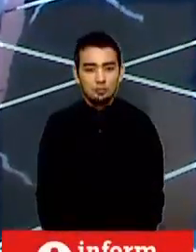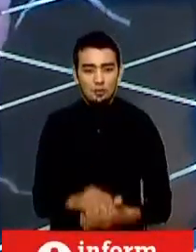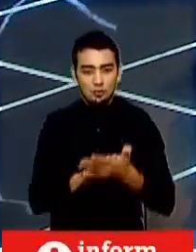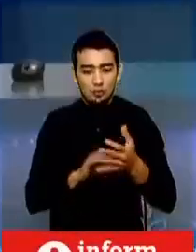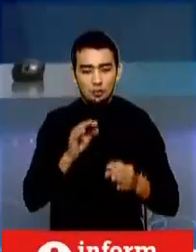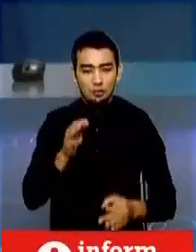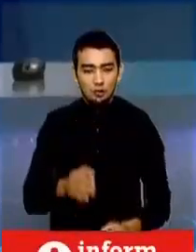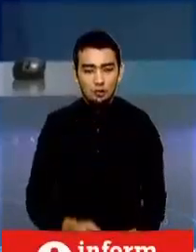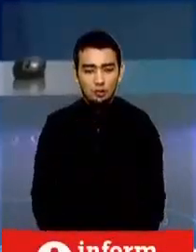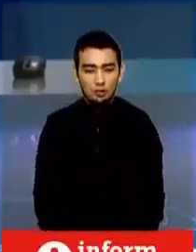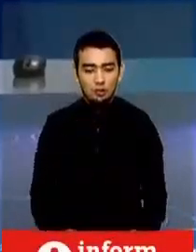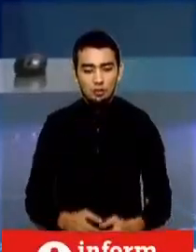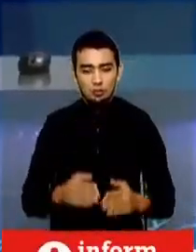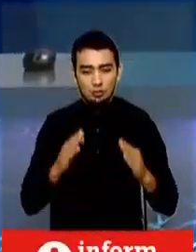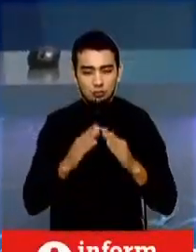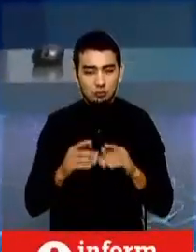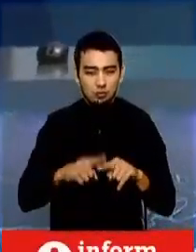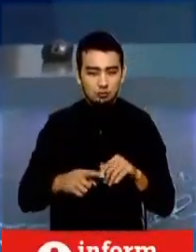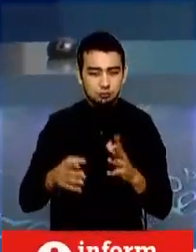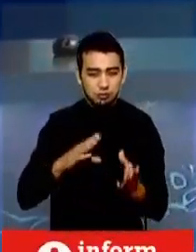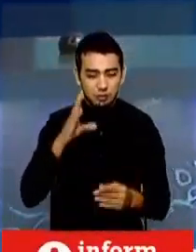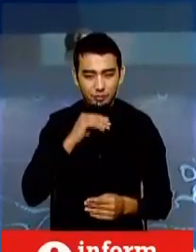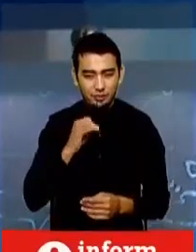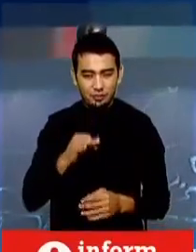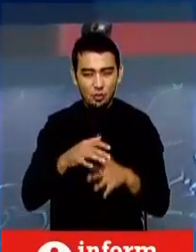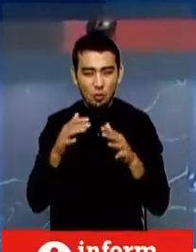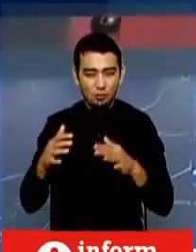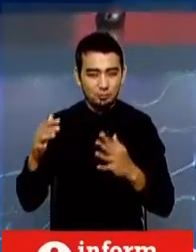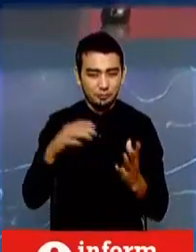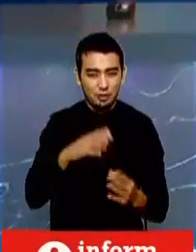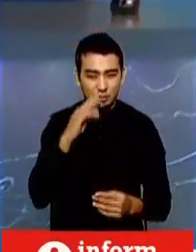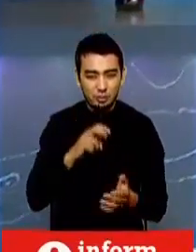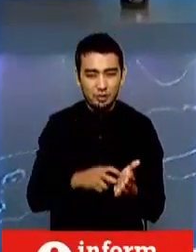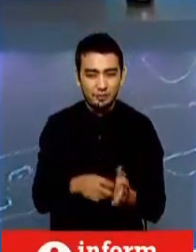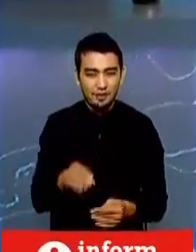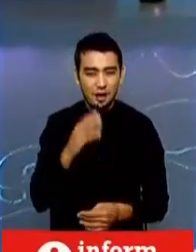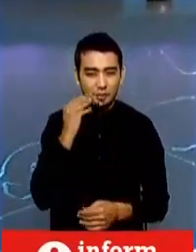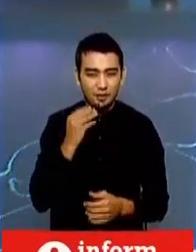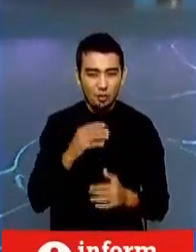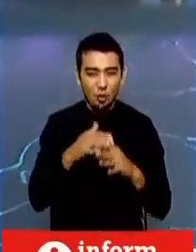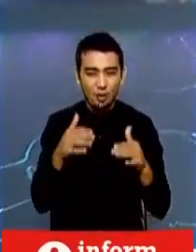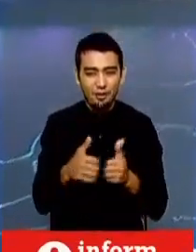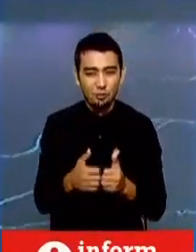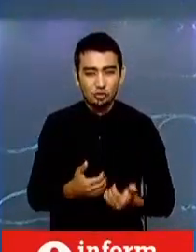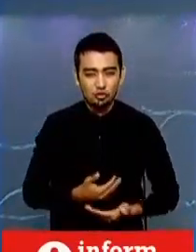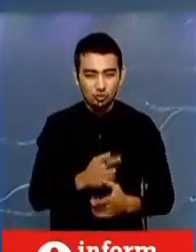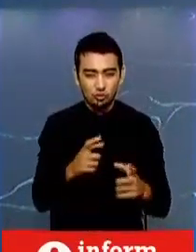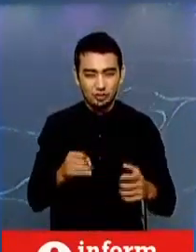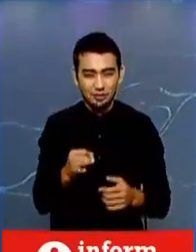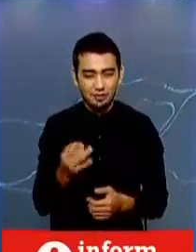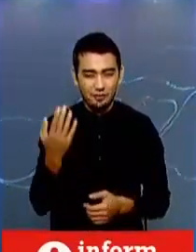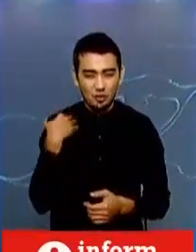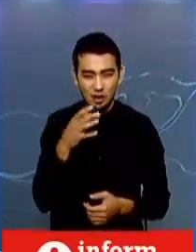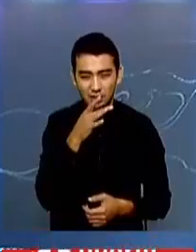Жалғастырамыз. Үйіміз құлап, үйінді астында қаламыз ба деп қорқамыз. Алматыда таулы аймақта тұратын тұрғындар бірнеше жылдан